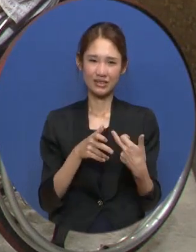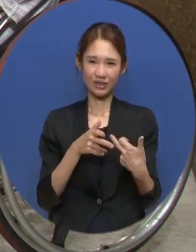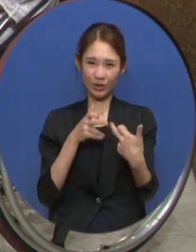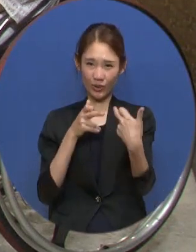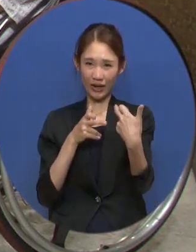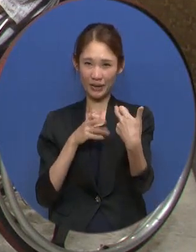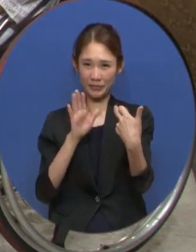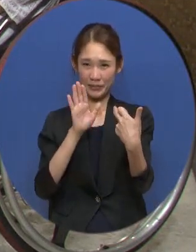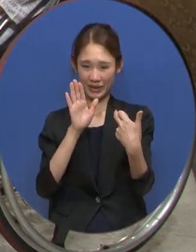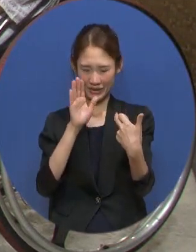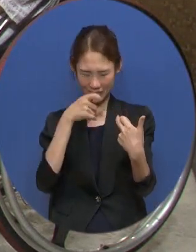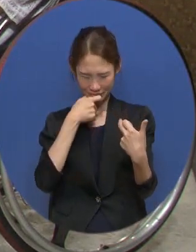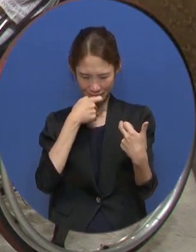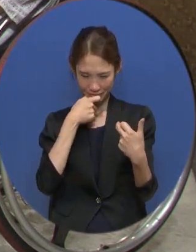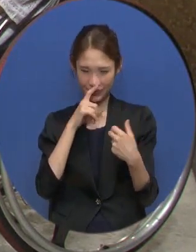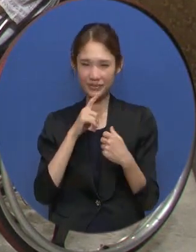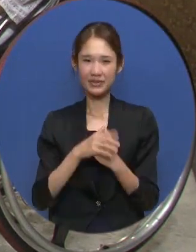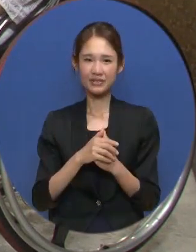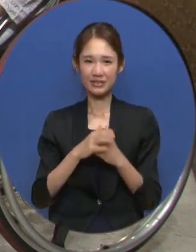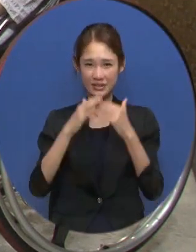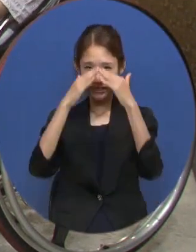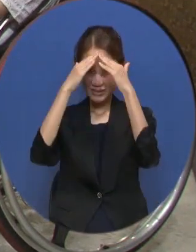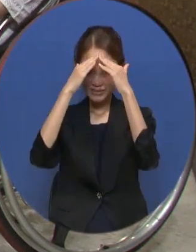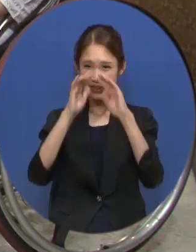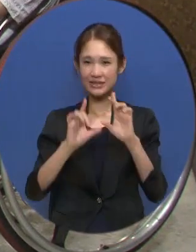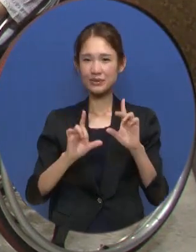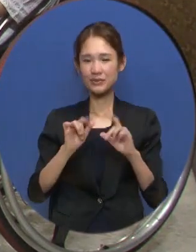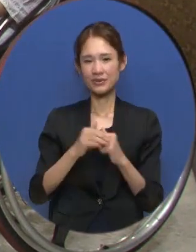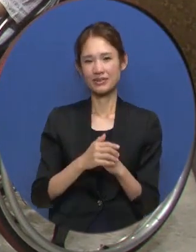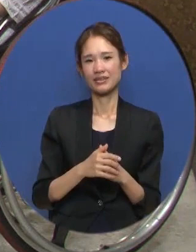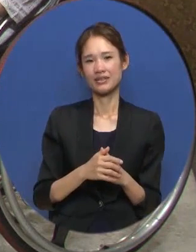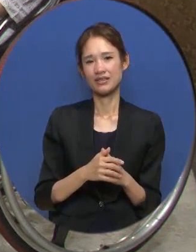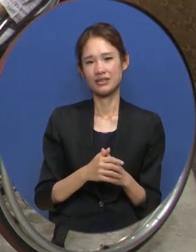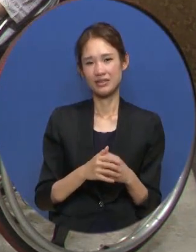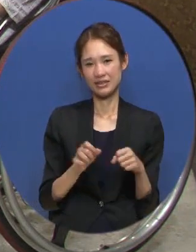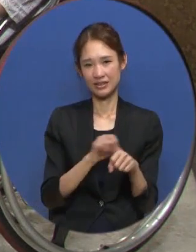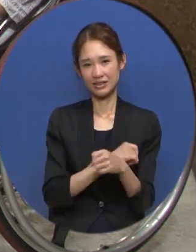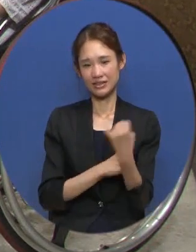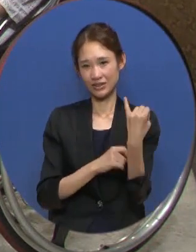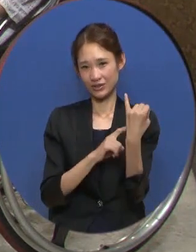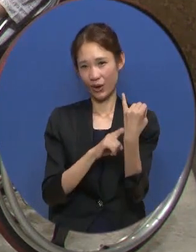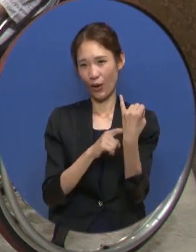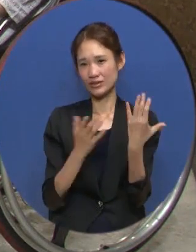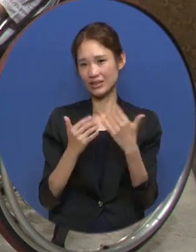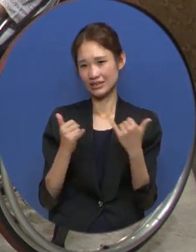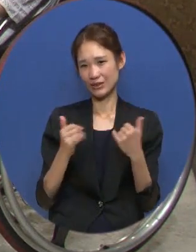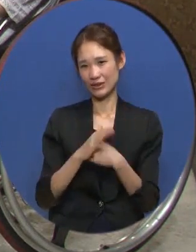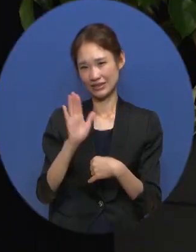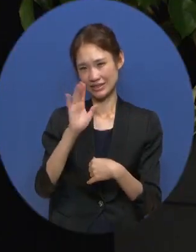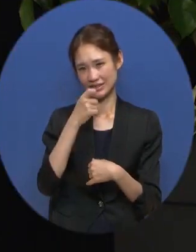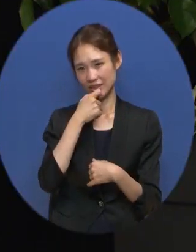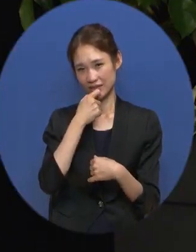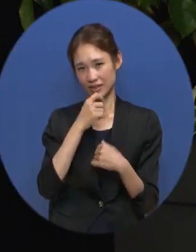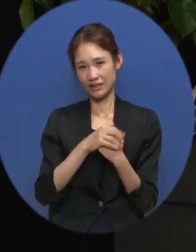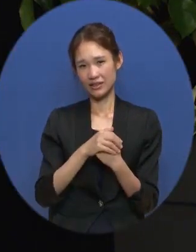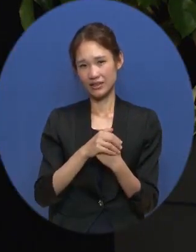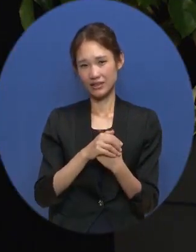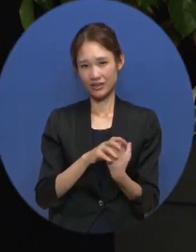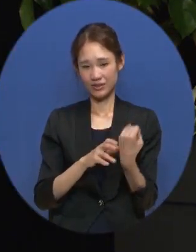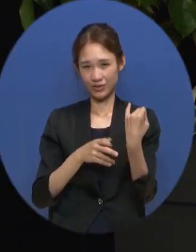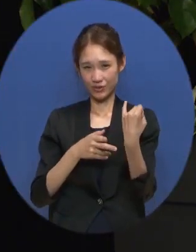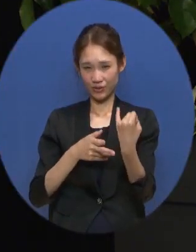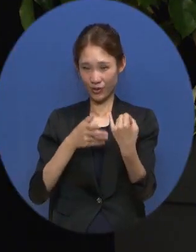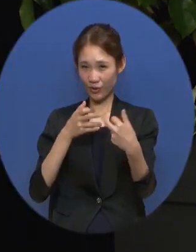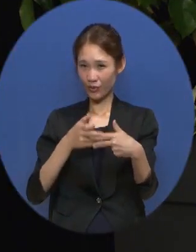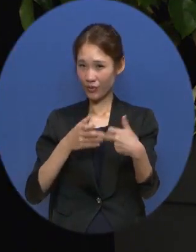꺼려합니다. 아, 집에 있는 모습이기도 예, 하고. 그러니까. 예, 특히 여직원들이 그런 부분이 있어요. 뭐 화사 미팅